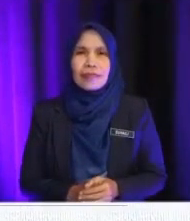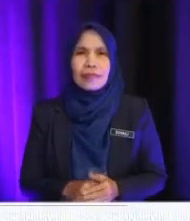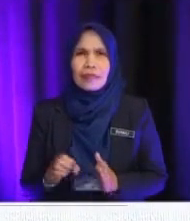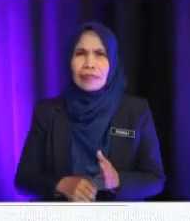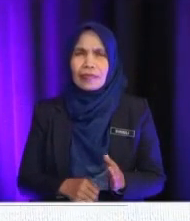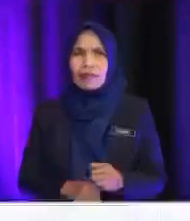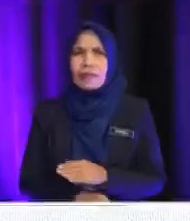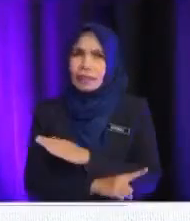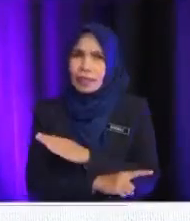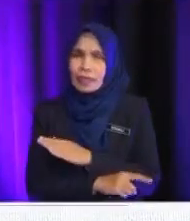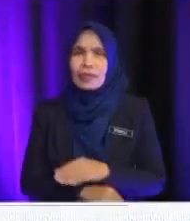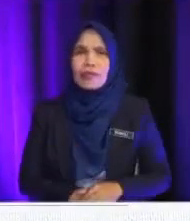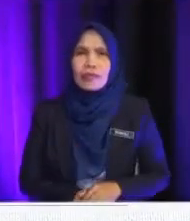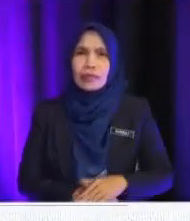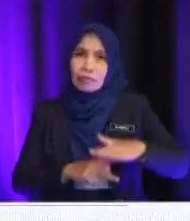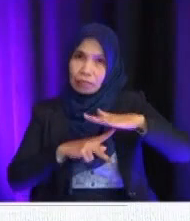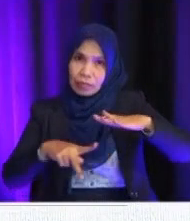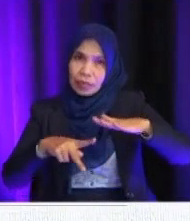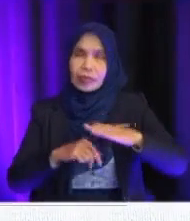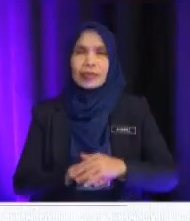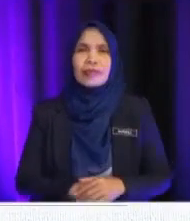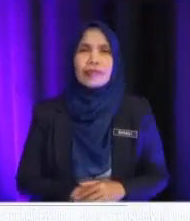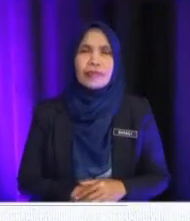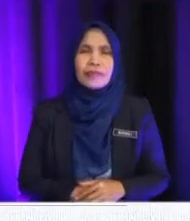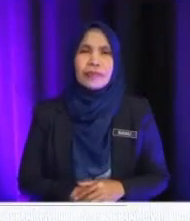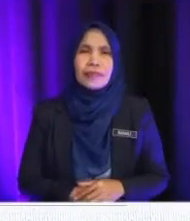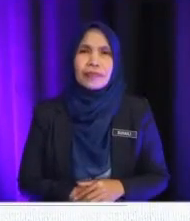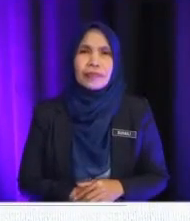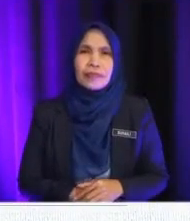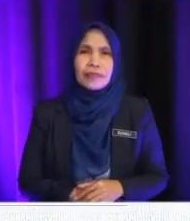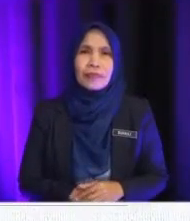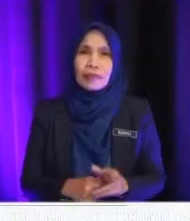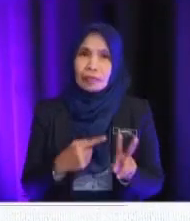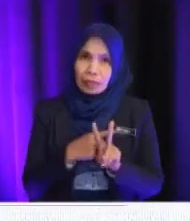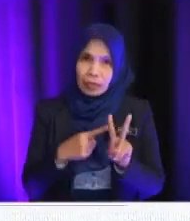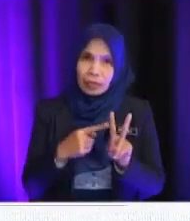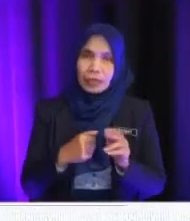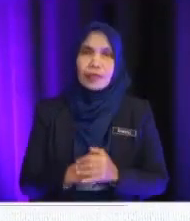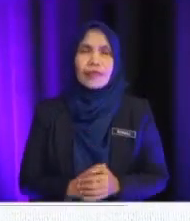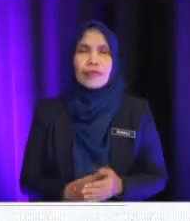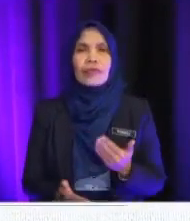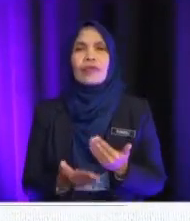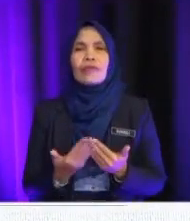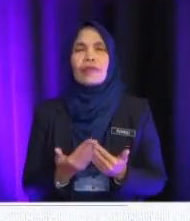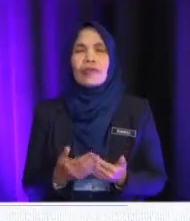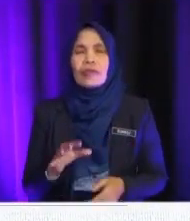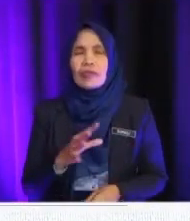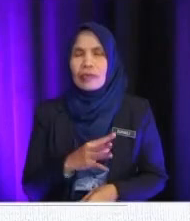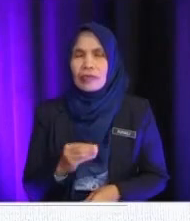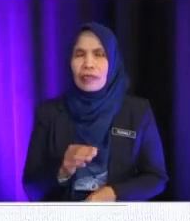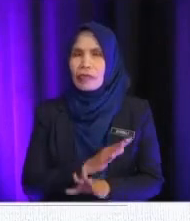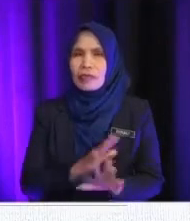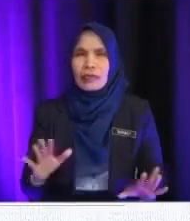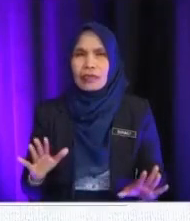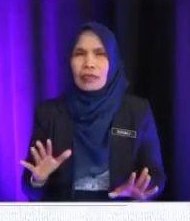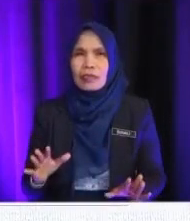Okey. Jadi dia boleh masak dengan saiz yang besar tu. Okey, yang kedua, mudah dan tidak perlukan banyak